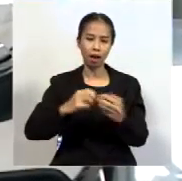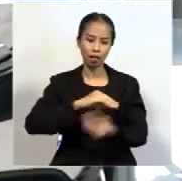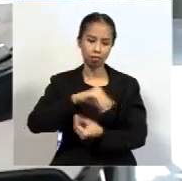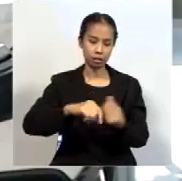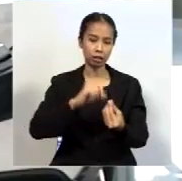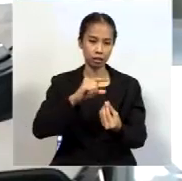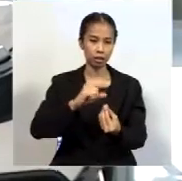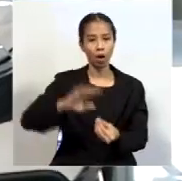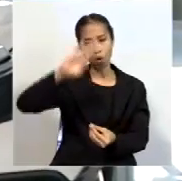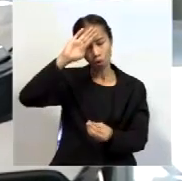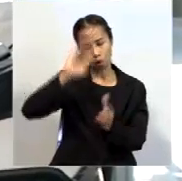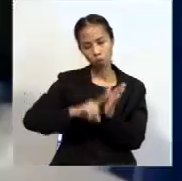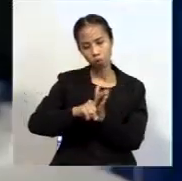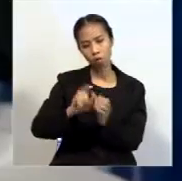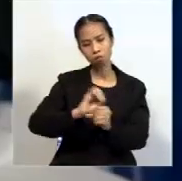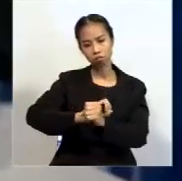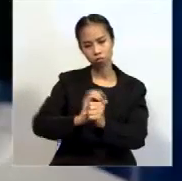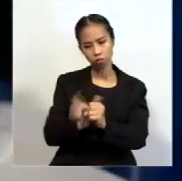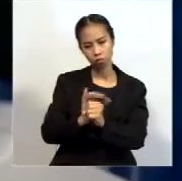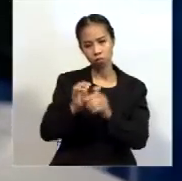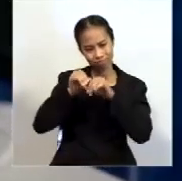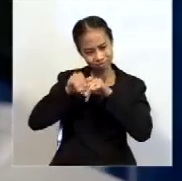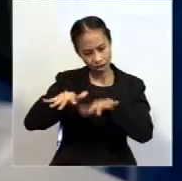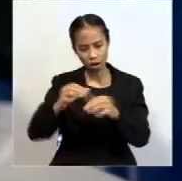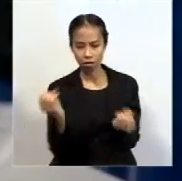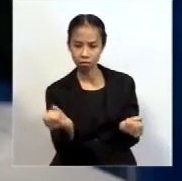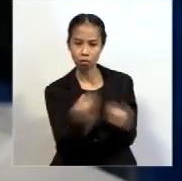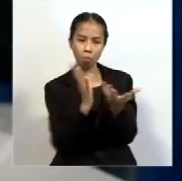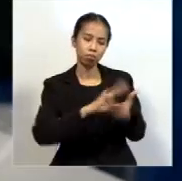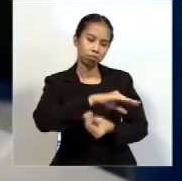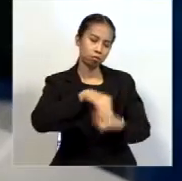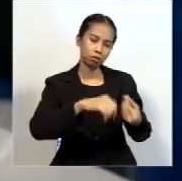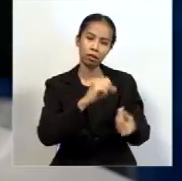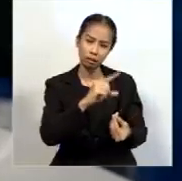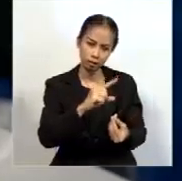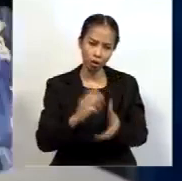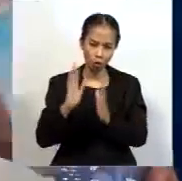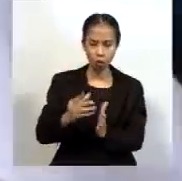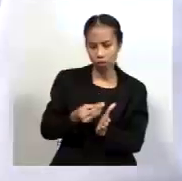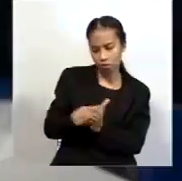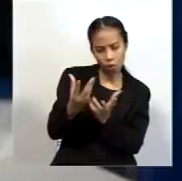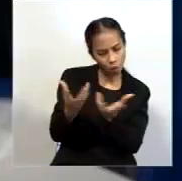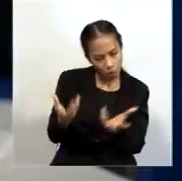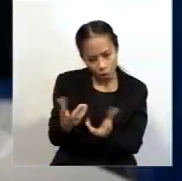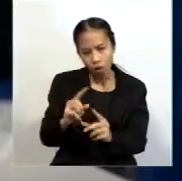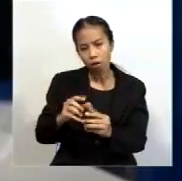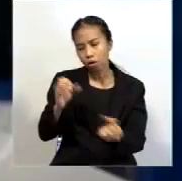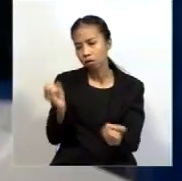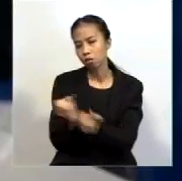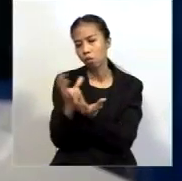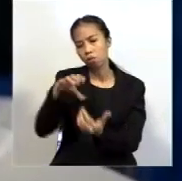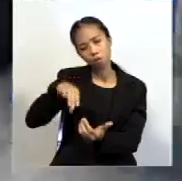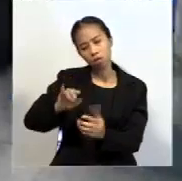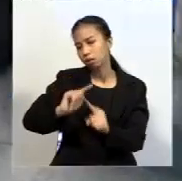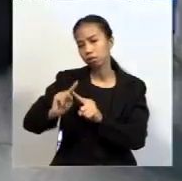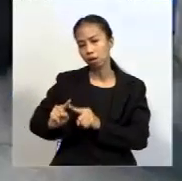-19เพราะต้องยอมรับว่ากระทบต่อเศรษฐกิจกระทบต่อบรรยากาศการจับจ่ายใช้สอยกระทบธุรกิจก็ทำ